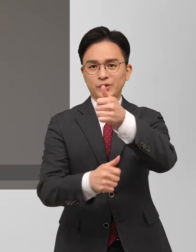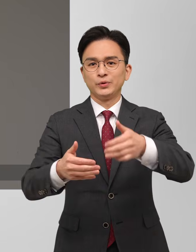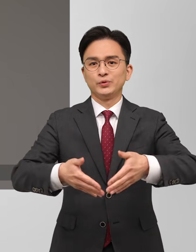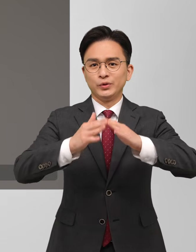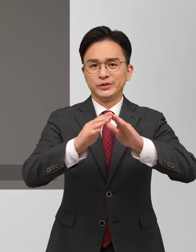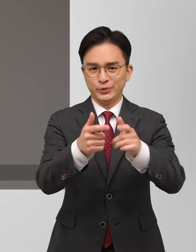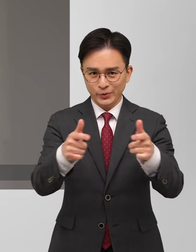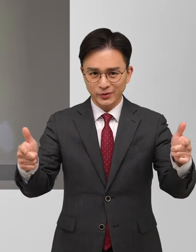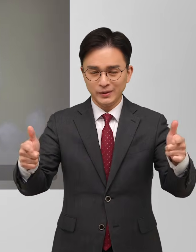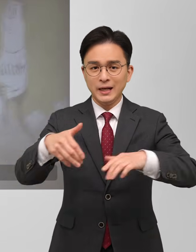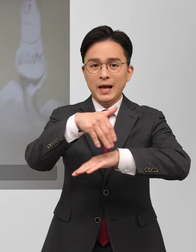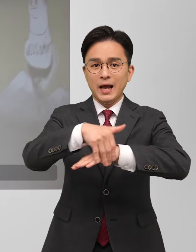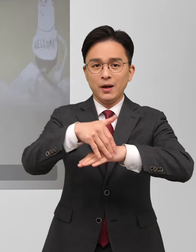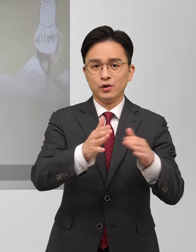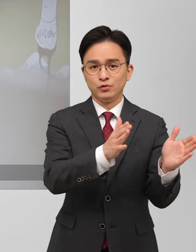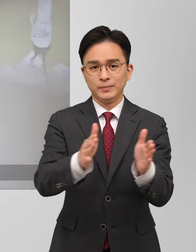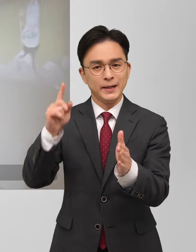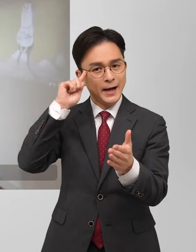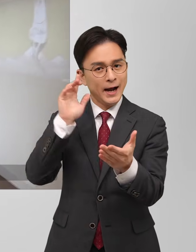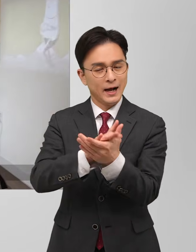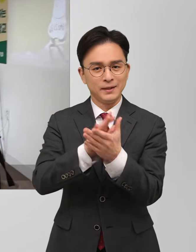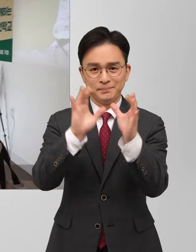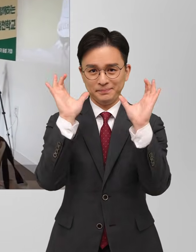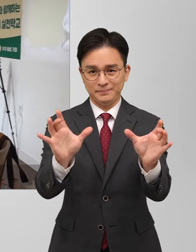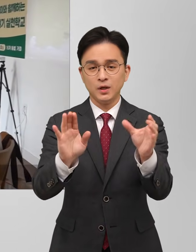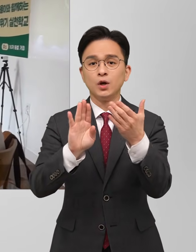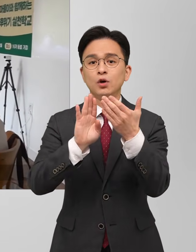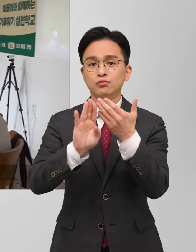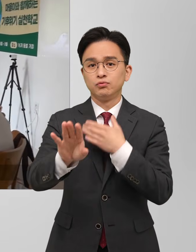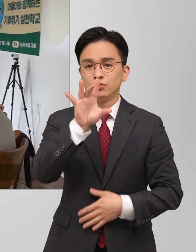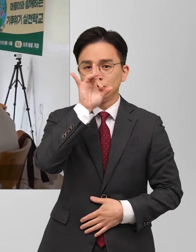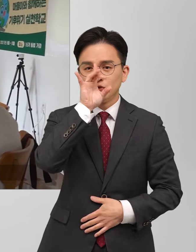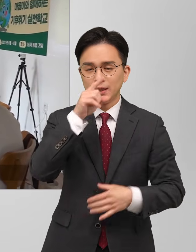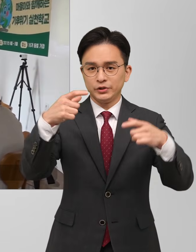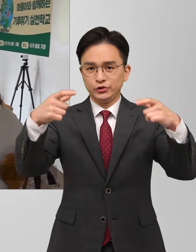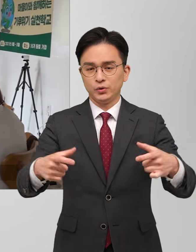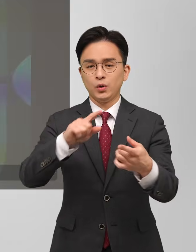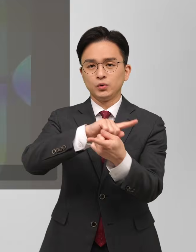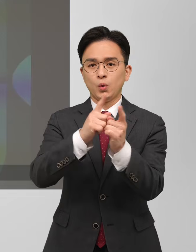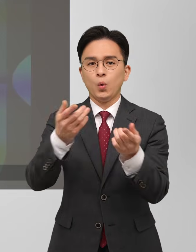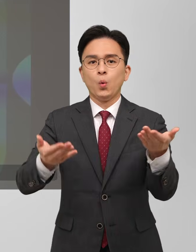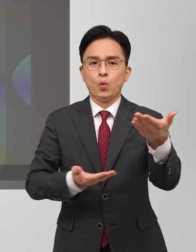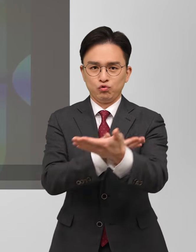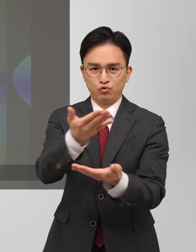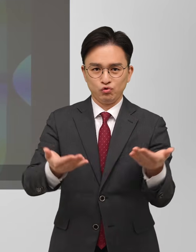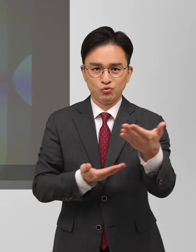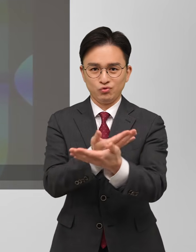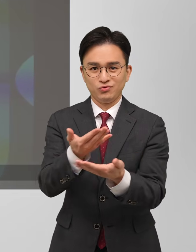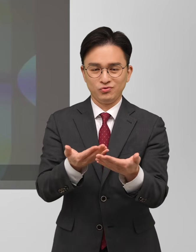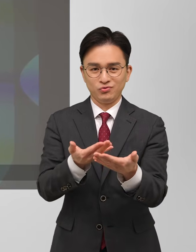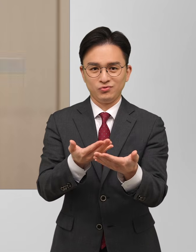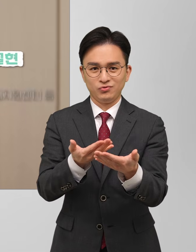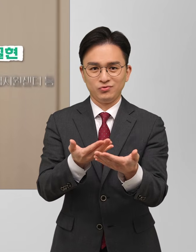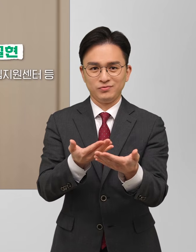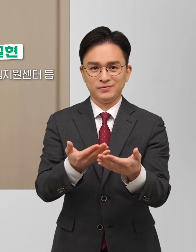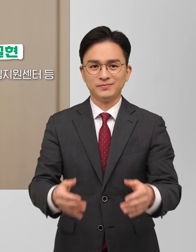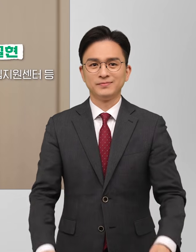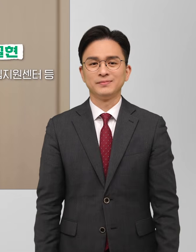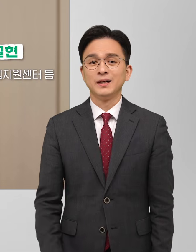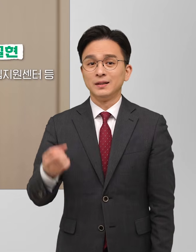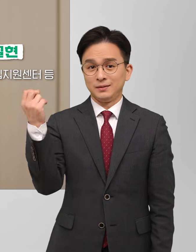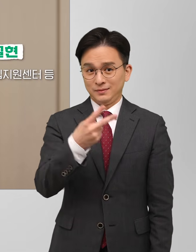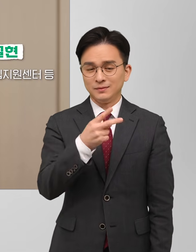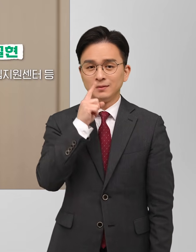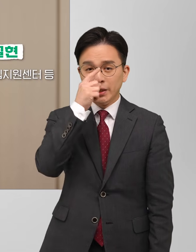지방위원회 등 지역의 이행 체계를 마련하고 중앙과 공유, 관료토록 하는 협력 체계를 구축하였습니다. 그리고